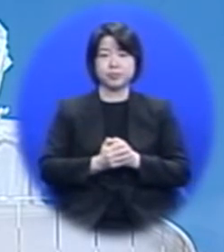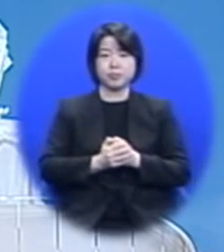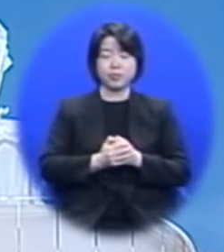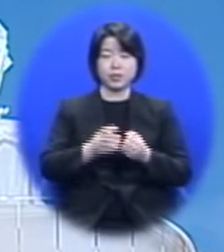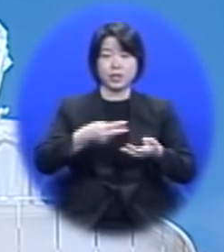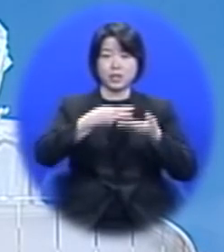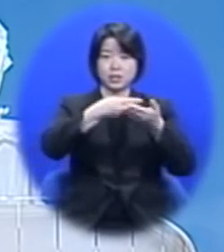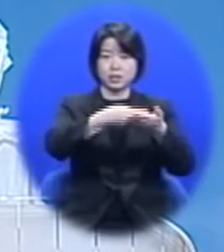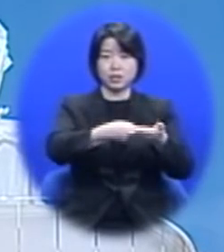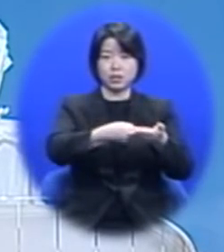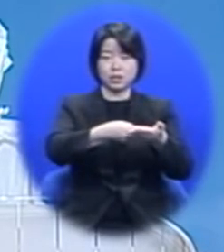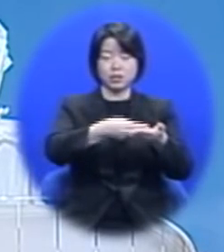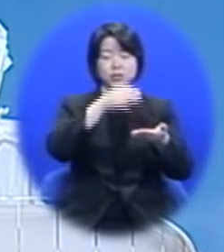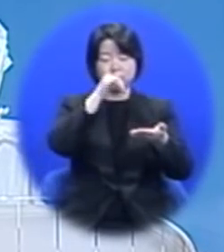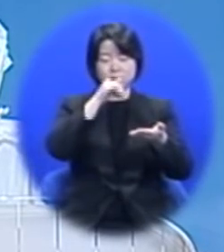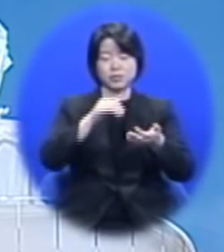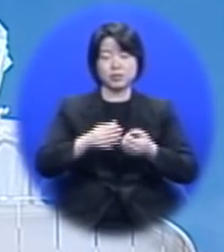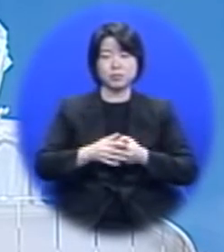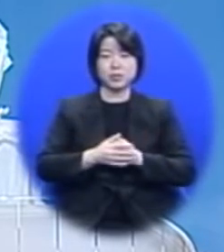침대에 누워있었습니다.